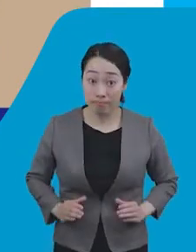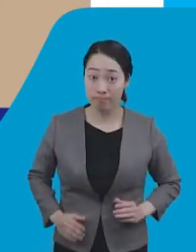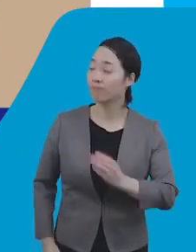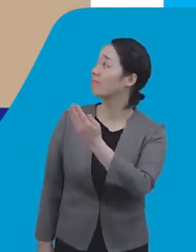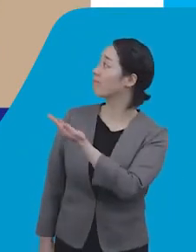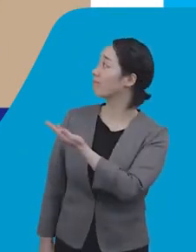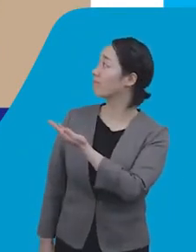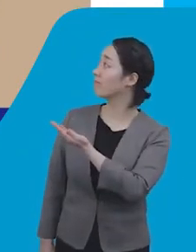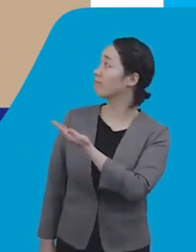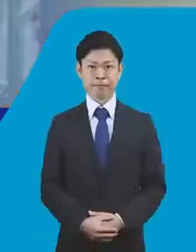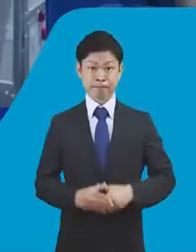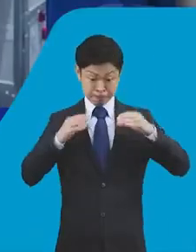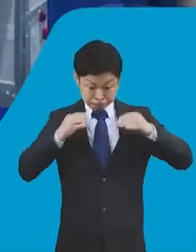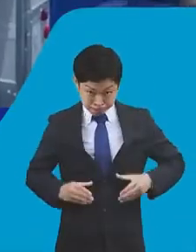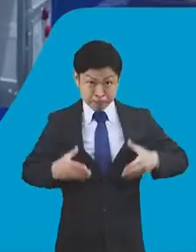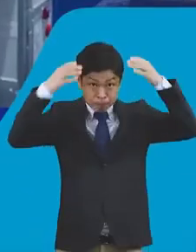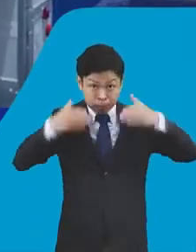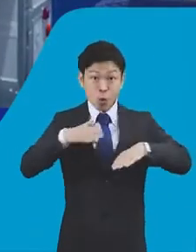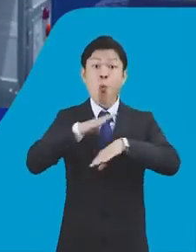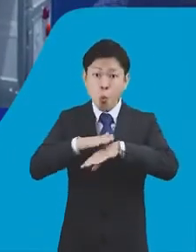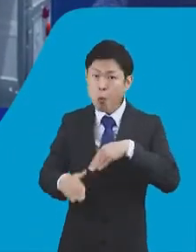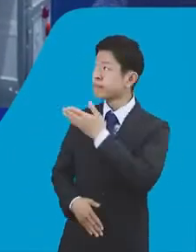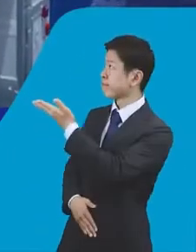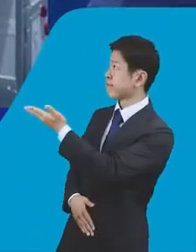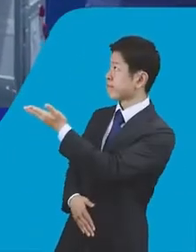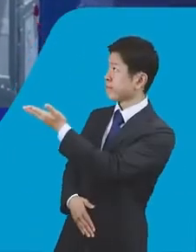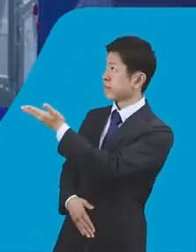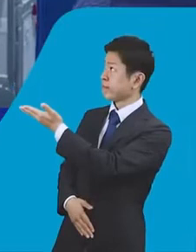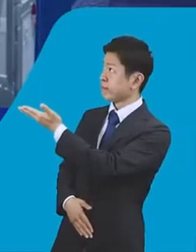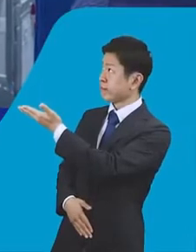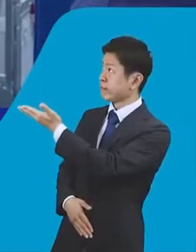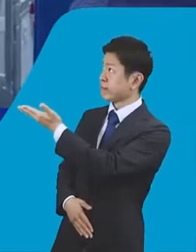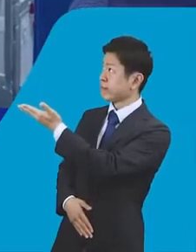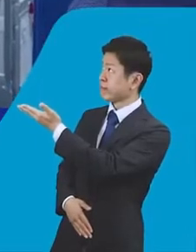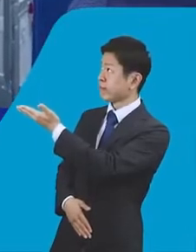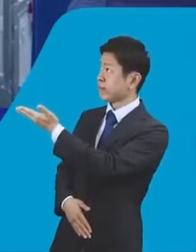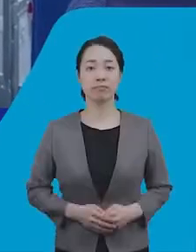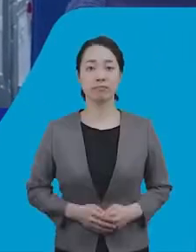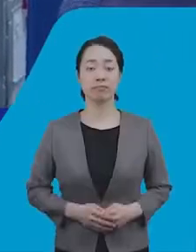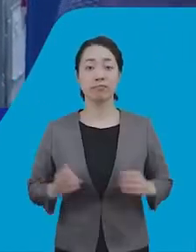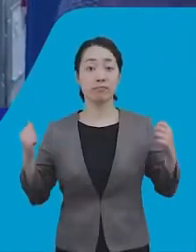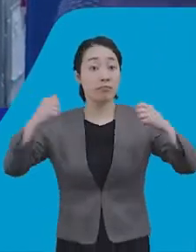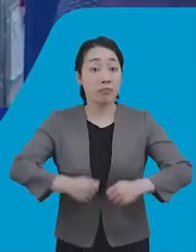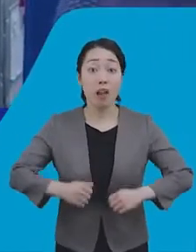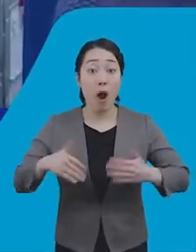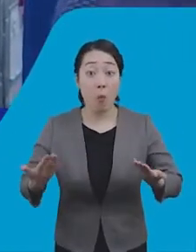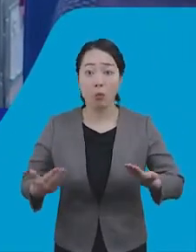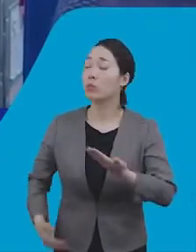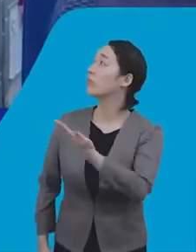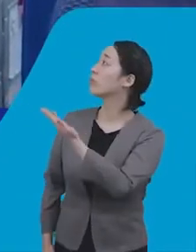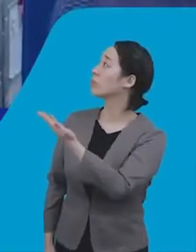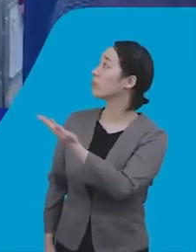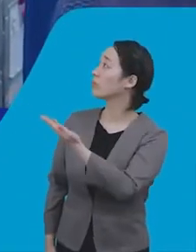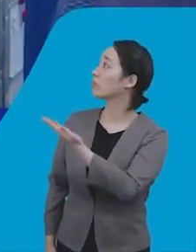vest is under or beside your seat. 頭からかぶり、両方の金具を留め金にかけ、左右に引いて締めます。 Slip the life vest over your